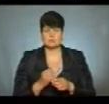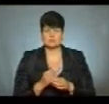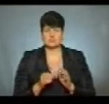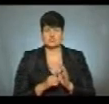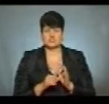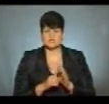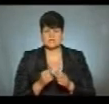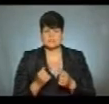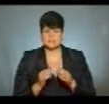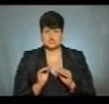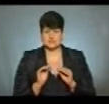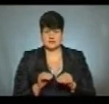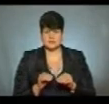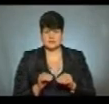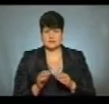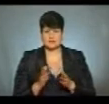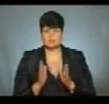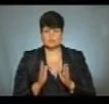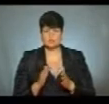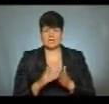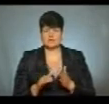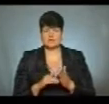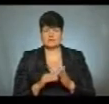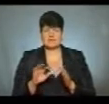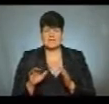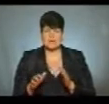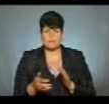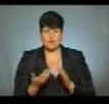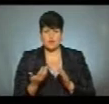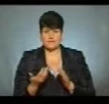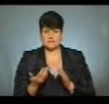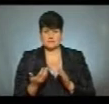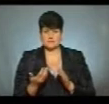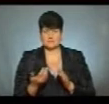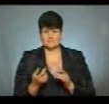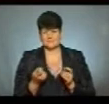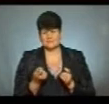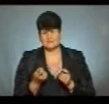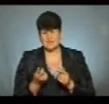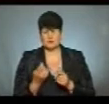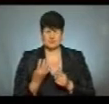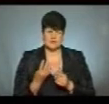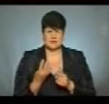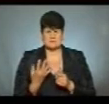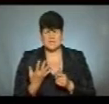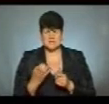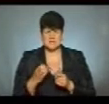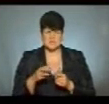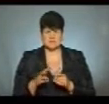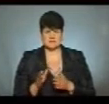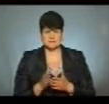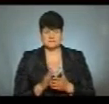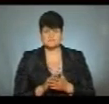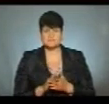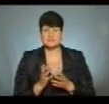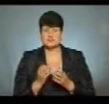машин, які, скажімо, будуть ліквідовувати ямковість, скажімо, таку незначну, там до 4-5 сантиметрів. Ще